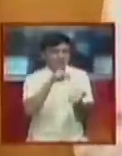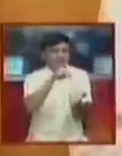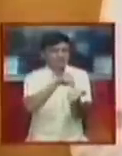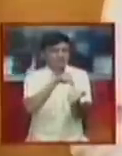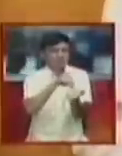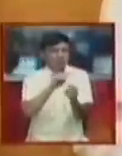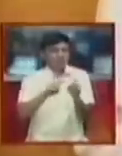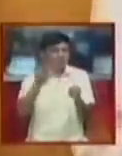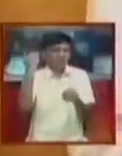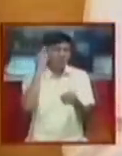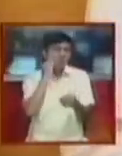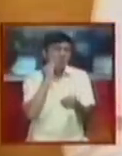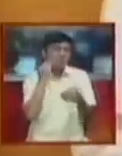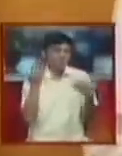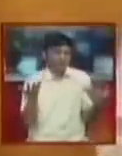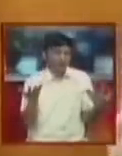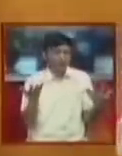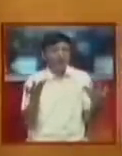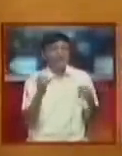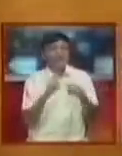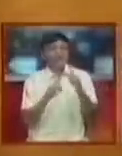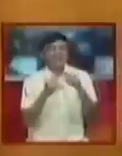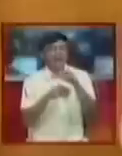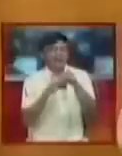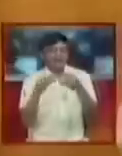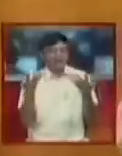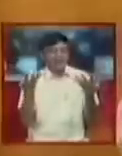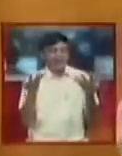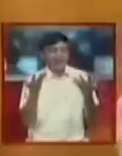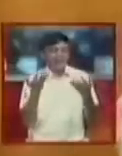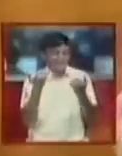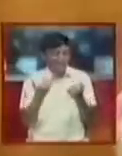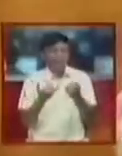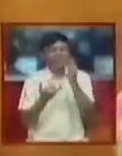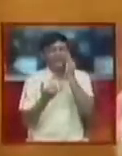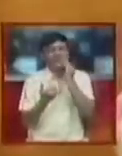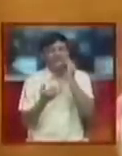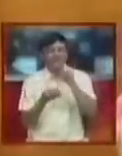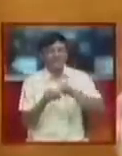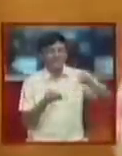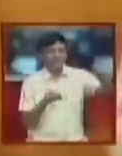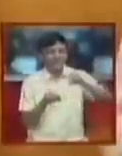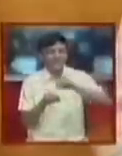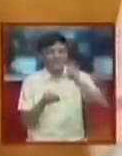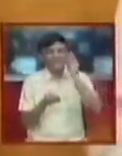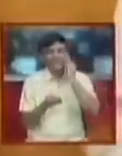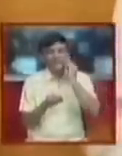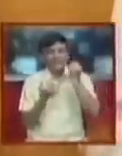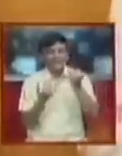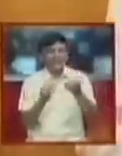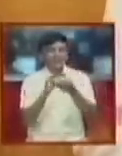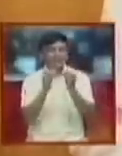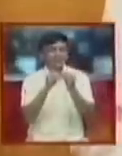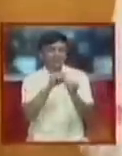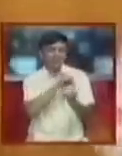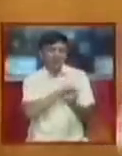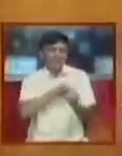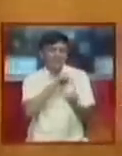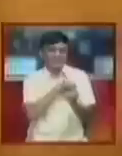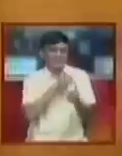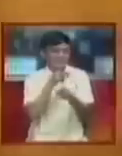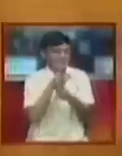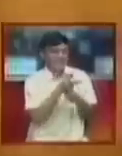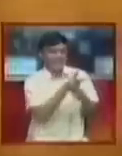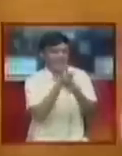ay walang mapaglalaanan ng kanilang kaalaman, nagiging abot kamay din ang dekalidad na kalinga para